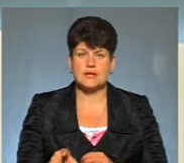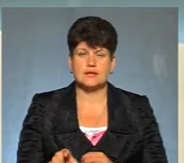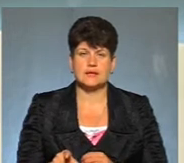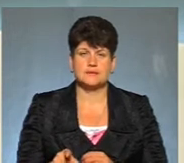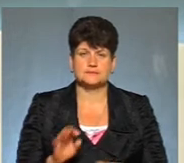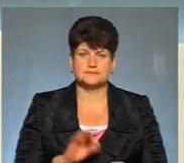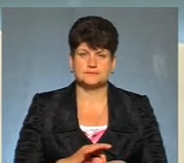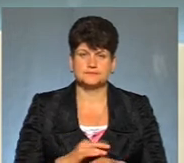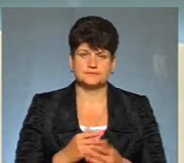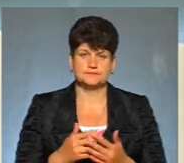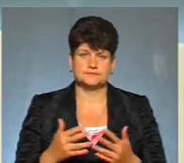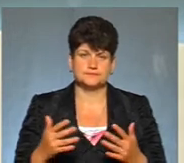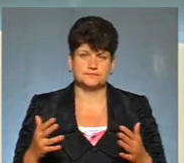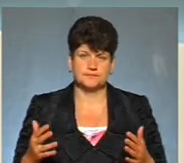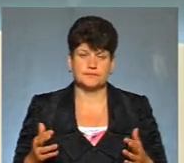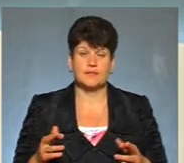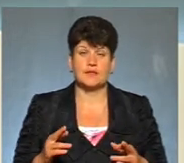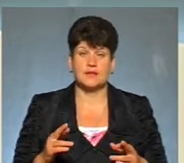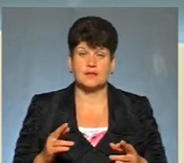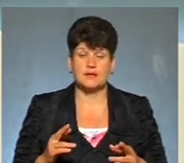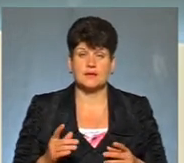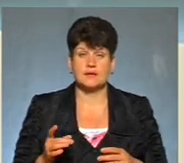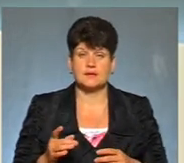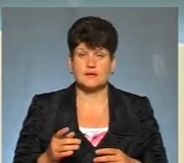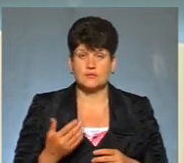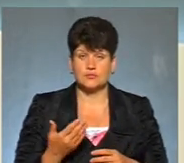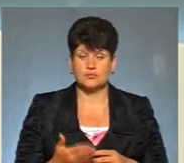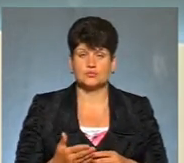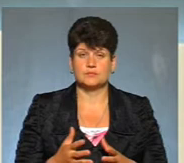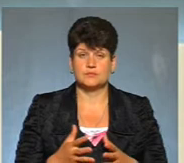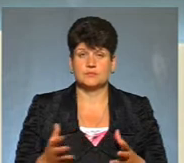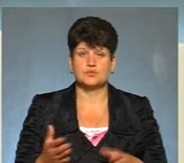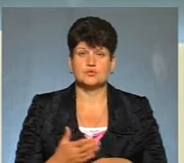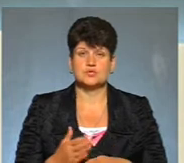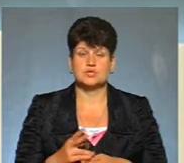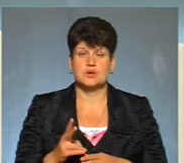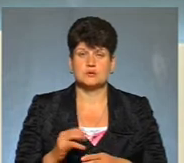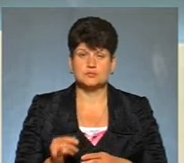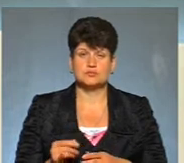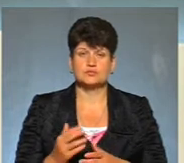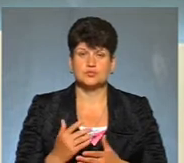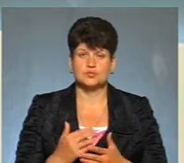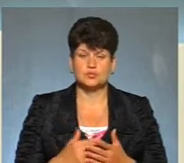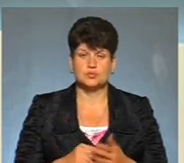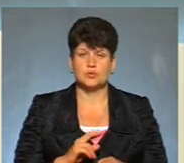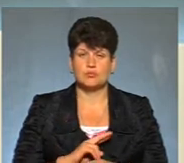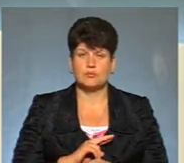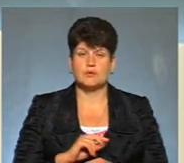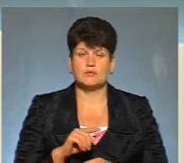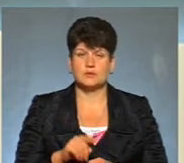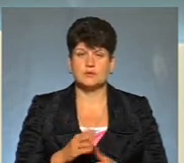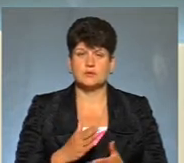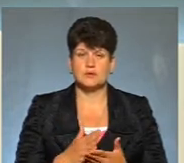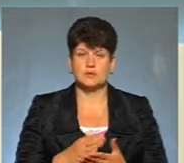характеру. І якраз і левову частку в структурі померлих у нас складали